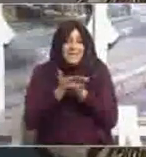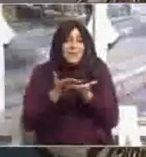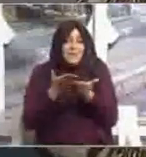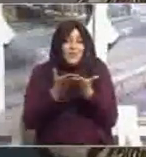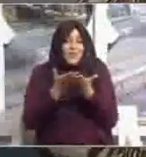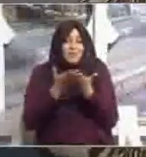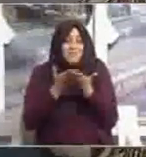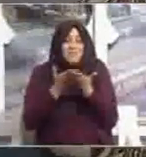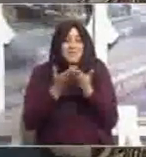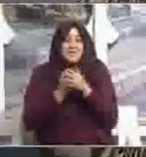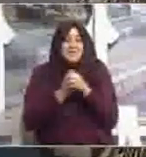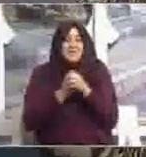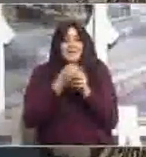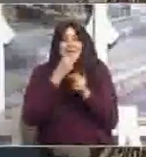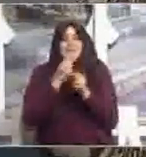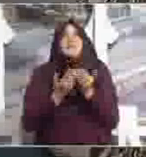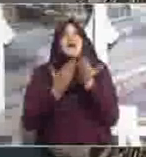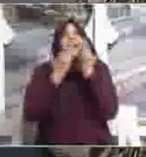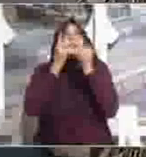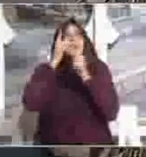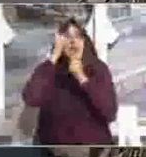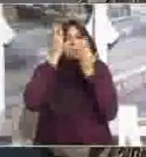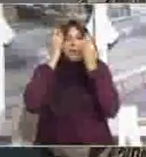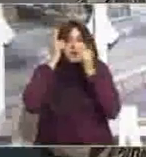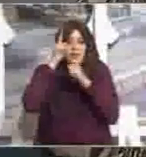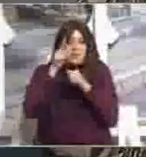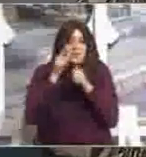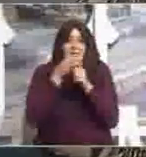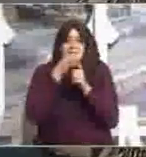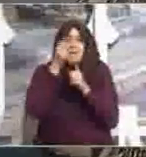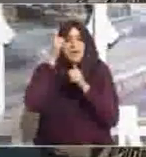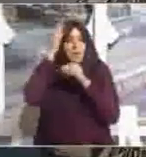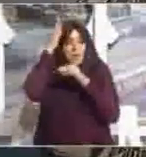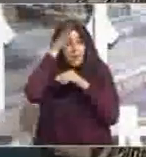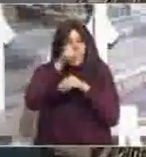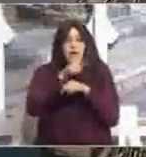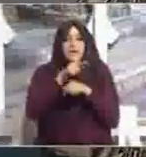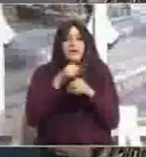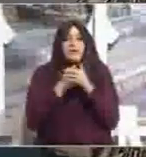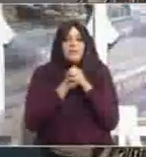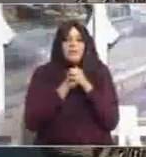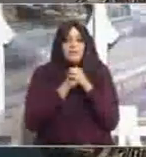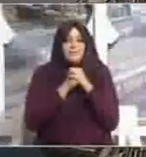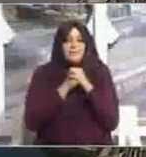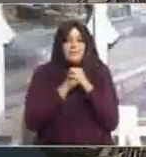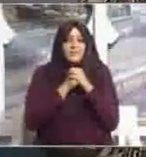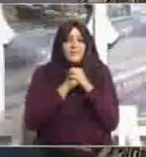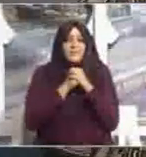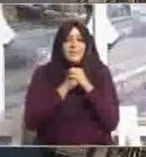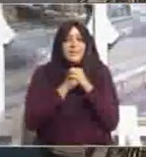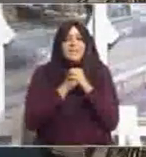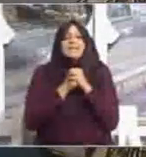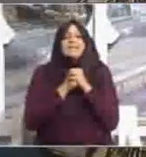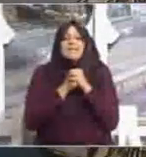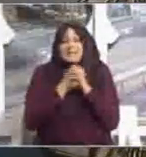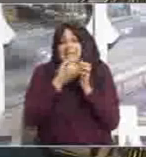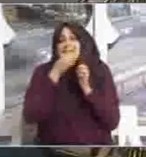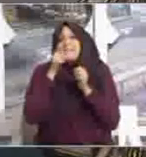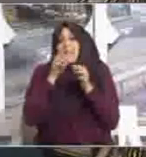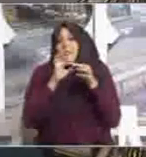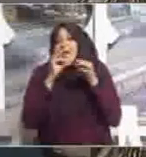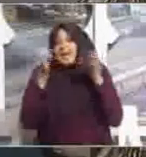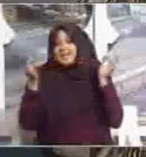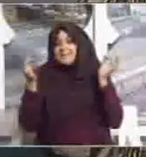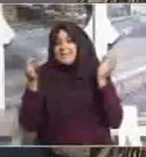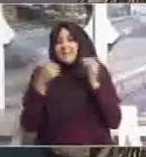في هذا الطلاق هذا. لهذا شكت به مولانا، شكت به ربي، قالت له حسبنا الله ونعم الوكيل. فهذه حسبنا الله ونعم الوكيل،